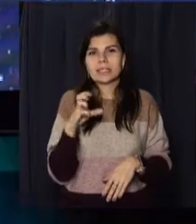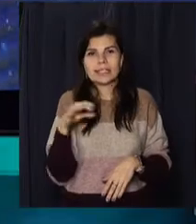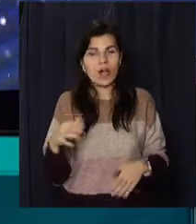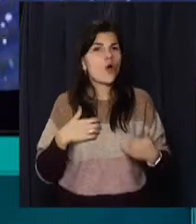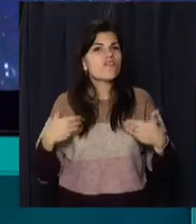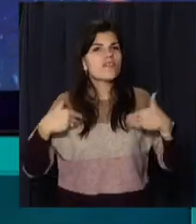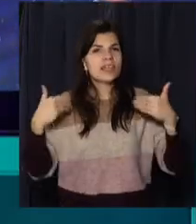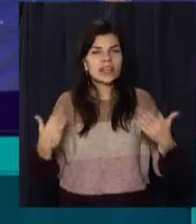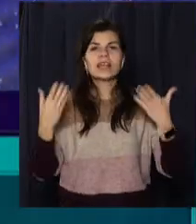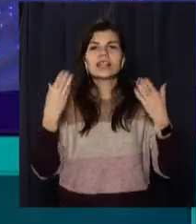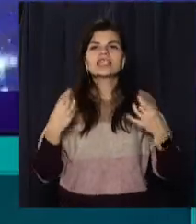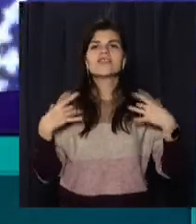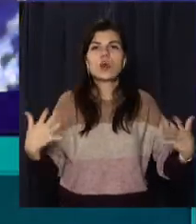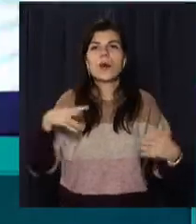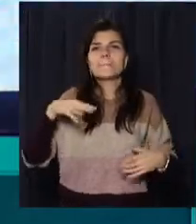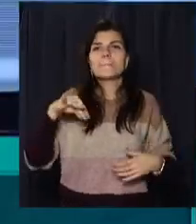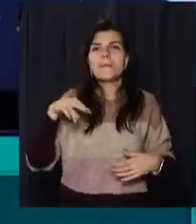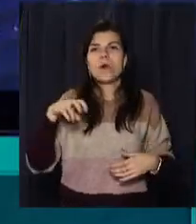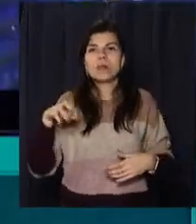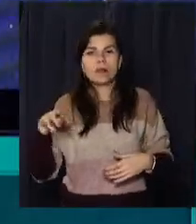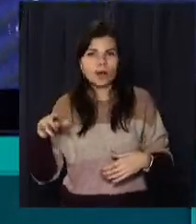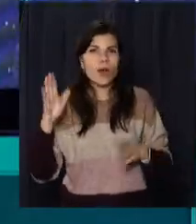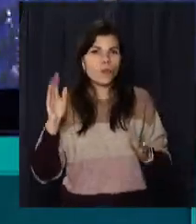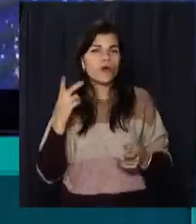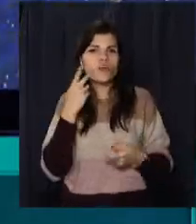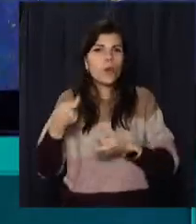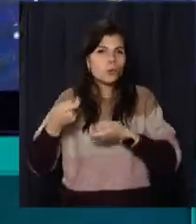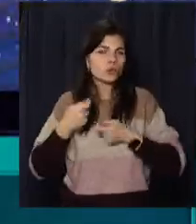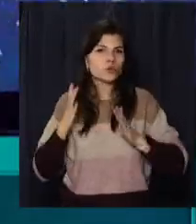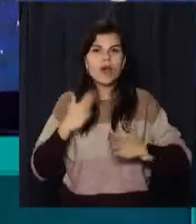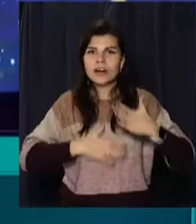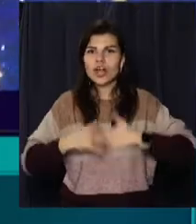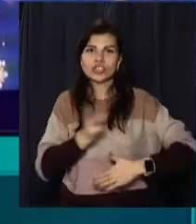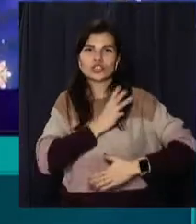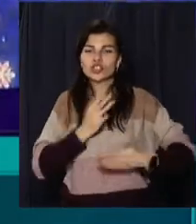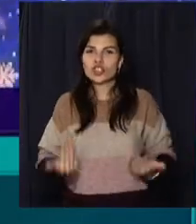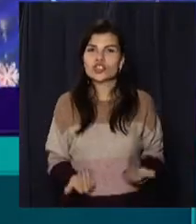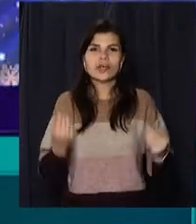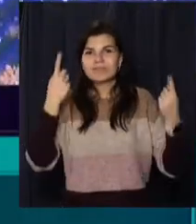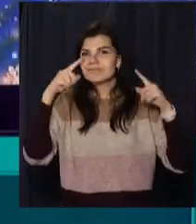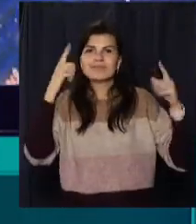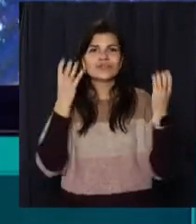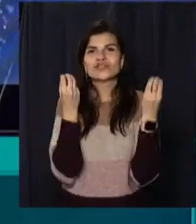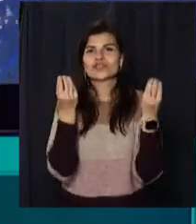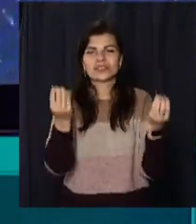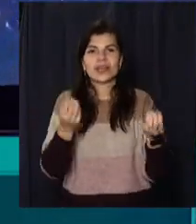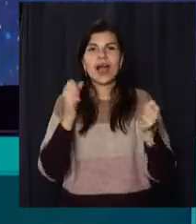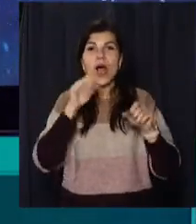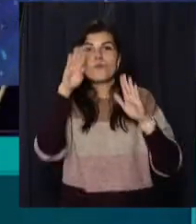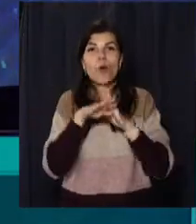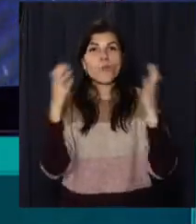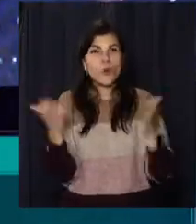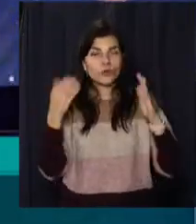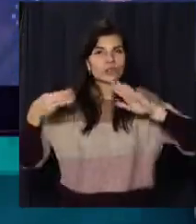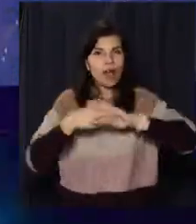з Днем Святого Миколая. І хай він завжди приносив нам тільки радість, бажання жити, творити, а малечі під подушку